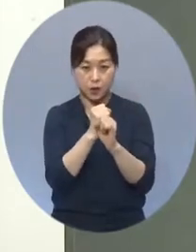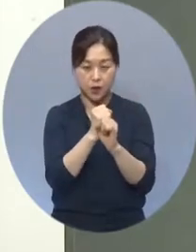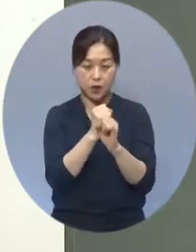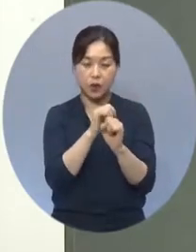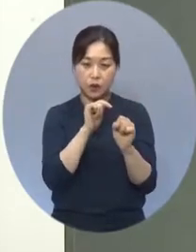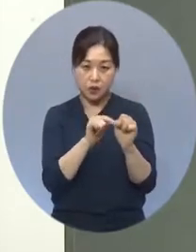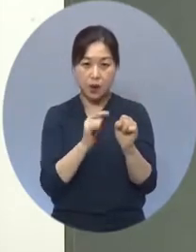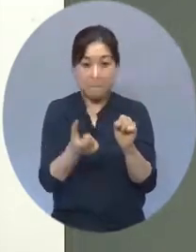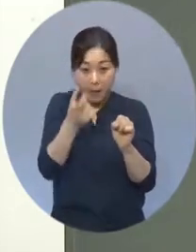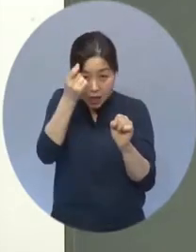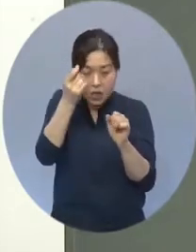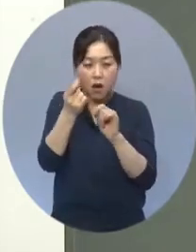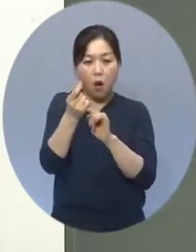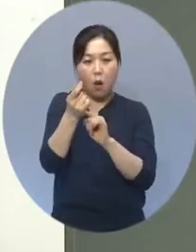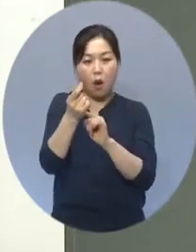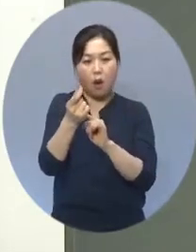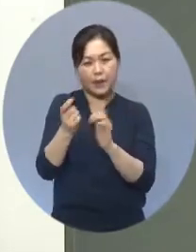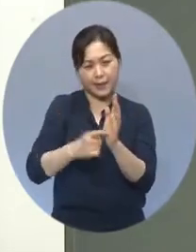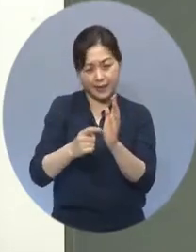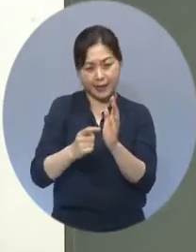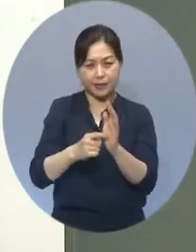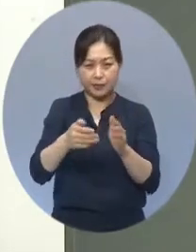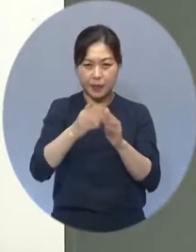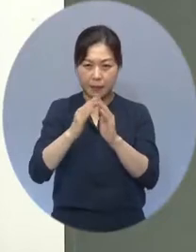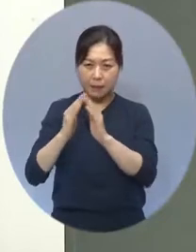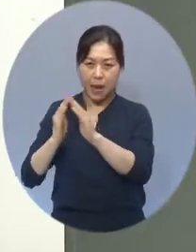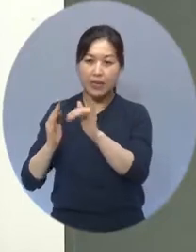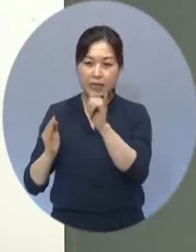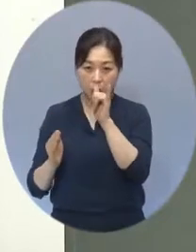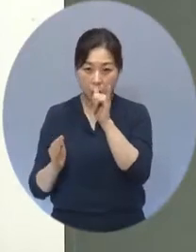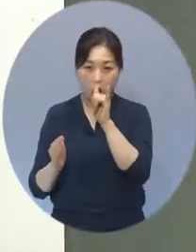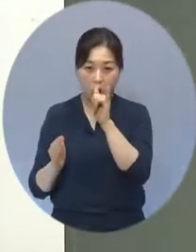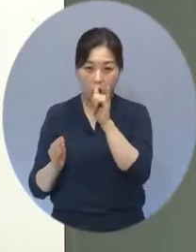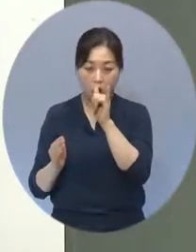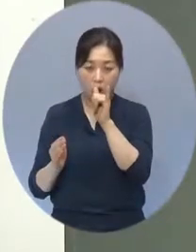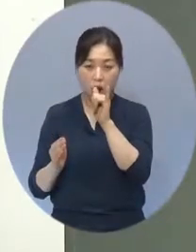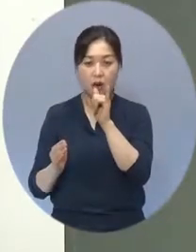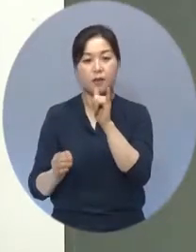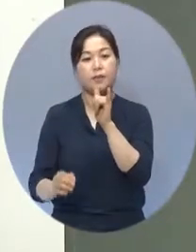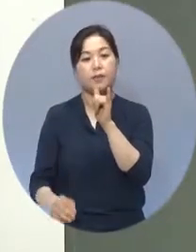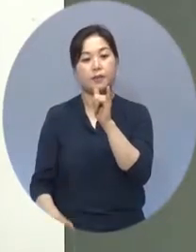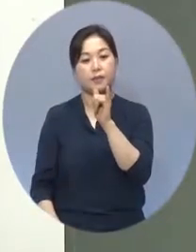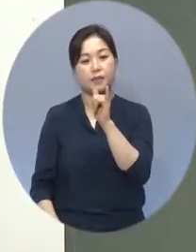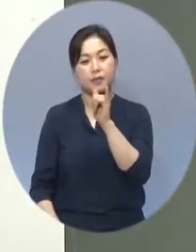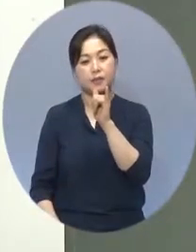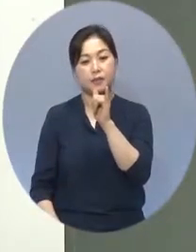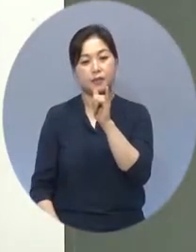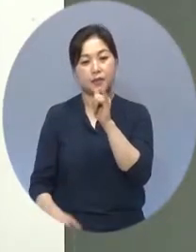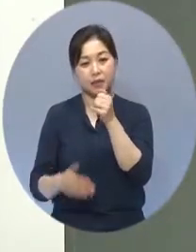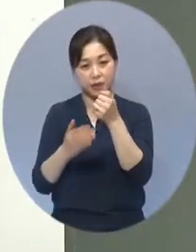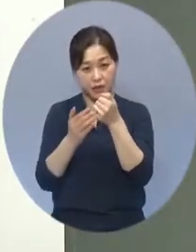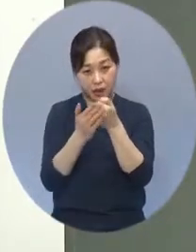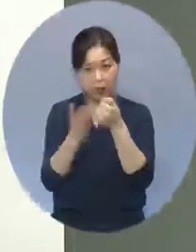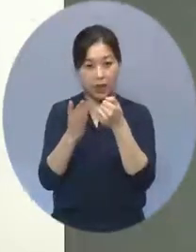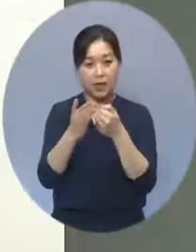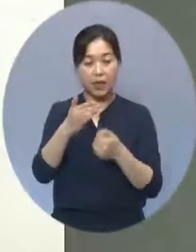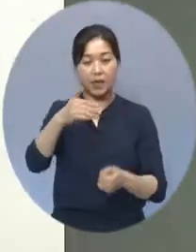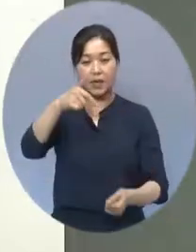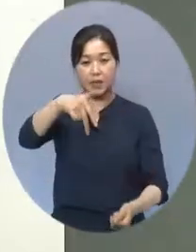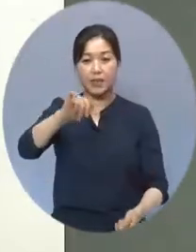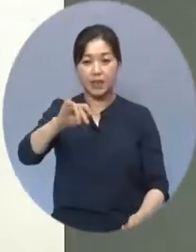거기에 따라서 준공도 이제 빨리빨리 되고 하니까 이제 직접 삶에 대한